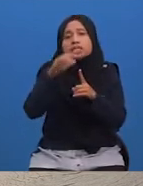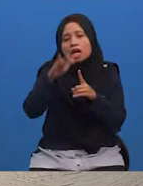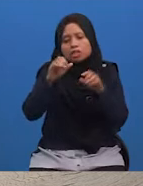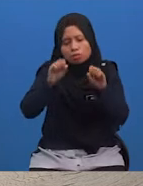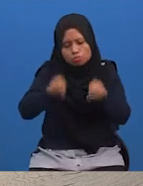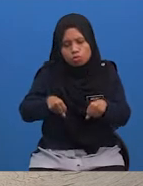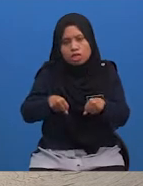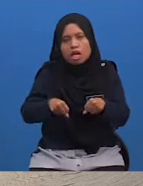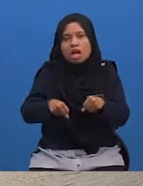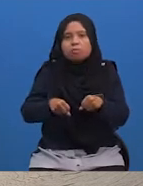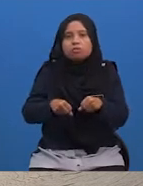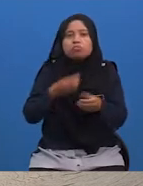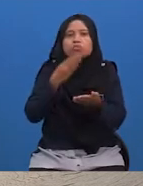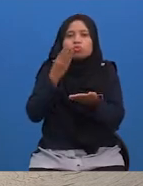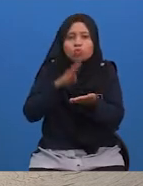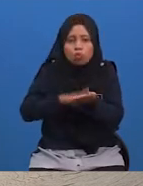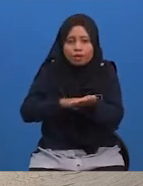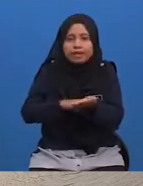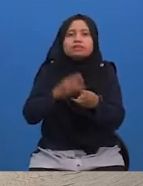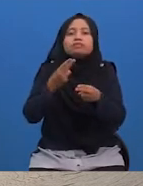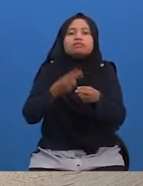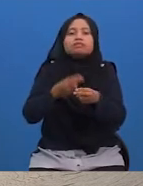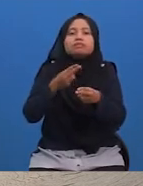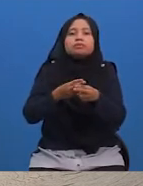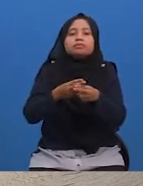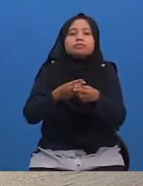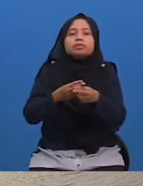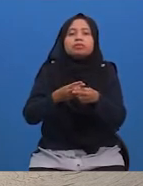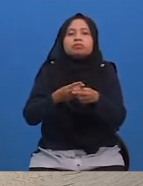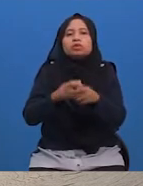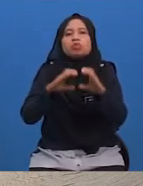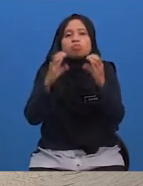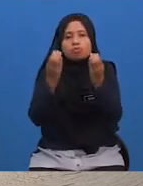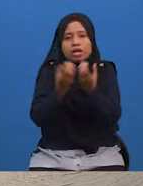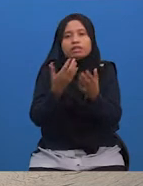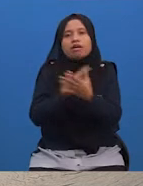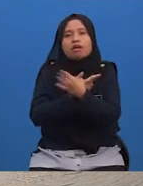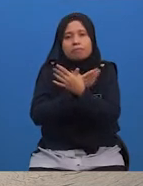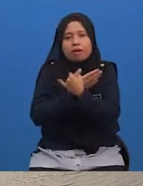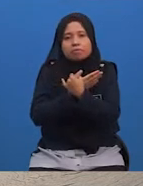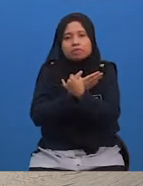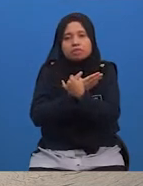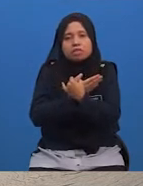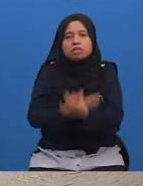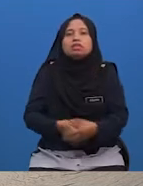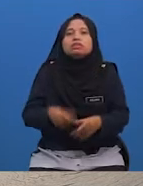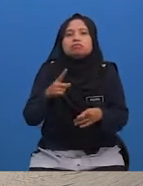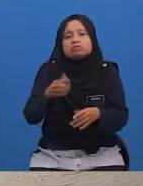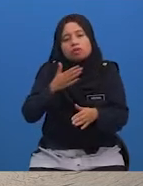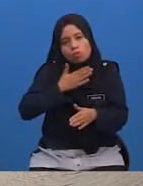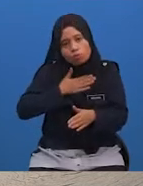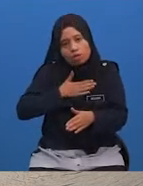boleh mencemarkan imej masyarakat rama-rama. Sang Ranggu dan Ranggi dengan